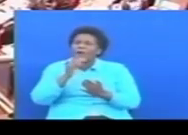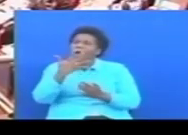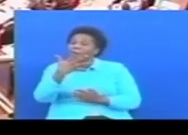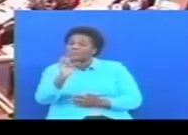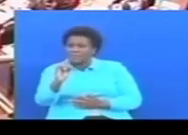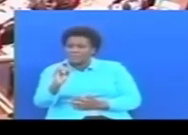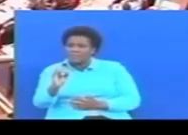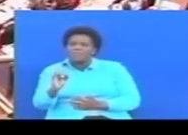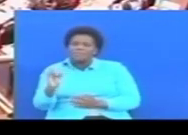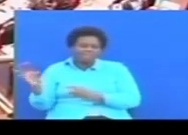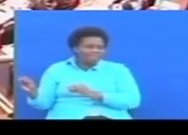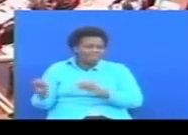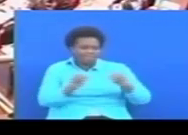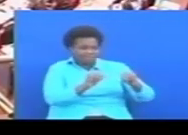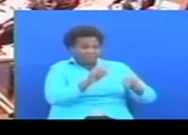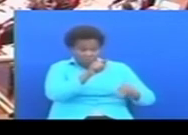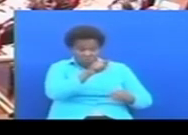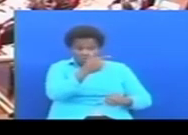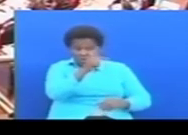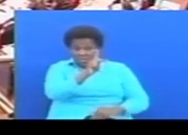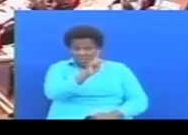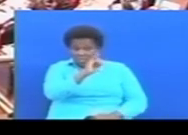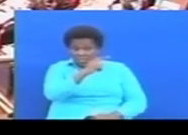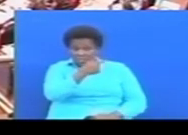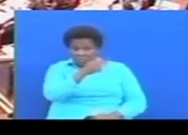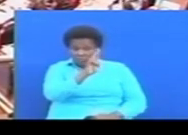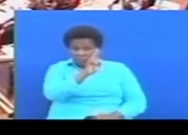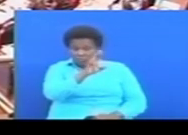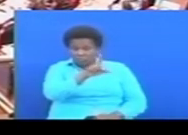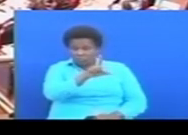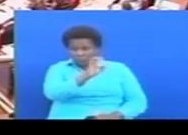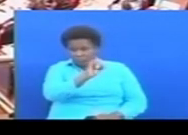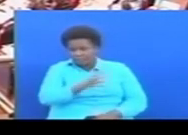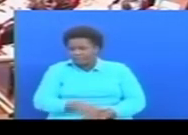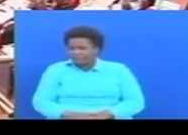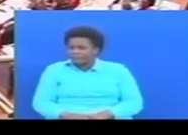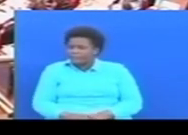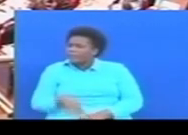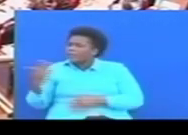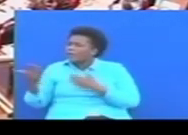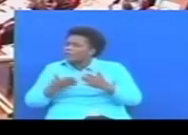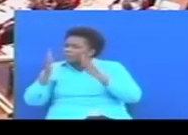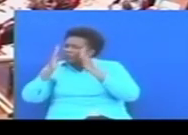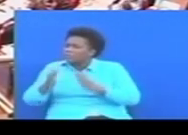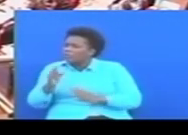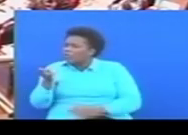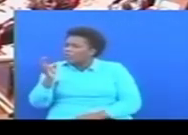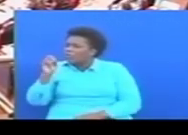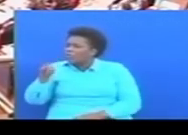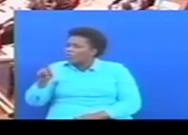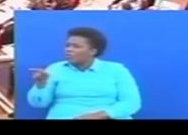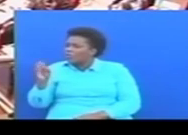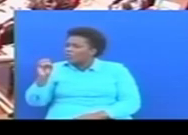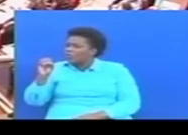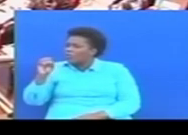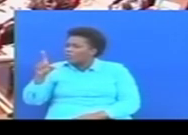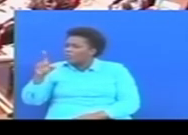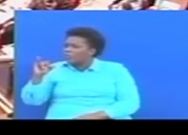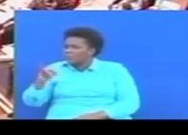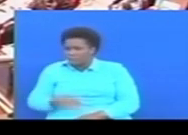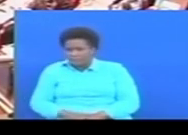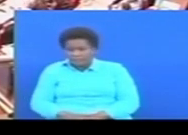Mheshimiwa Hongoli, swali la nyongeza. Asante sana Mheshimiwa Naibu Spika kwa kunipa nafasi ya kuuliza swali la nyongeza. Kwanza nianze kuishukuru